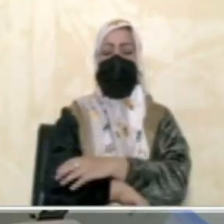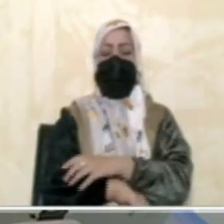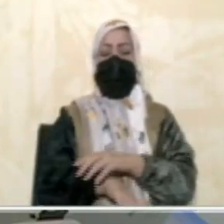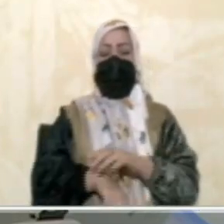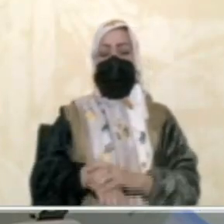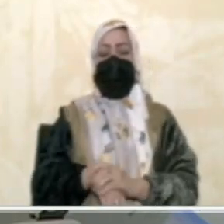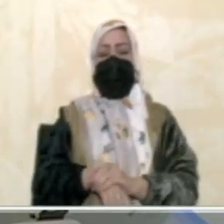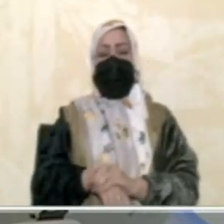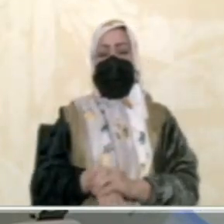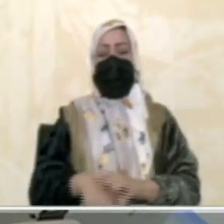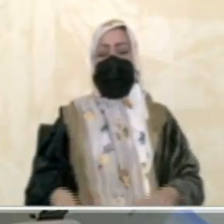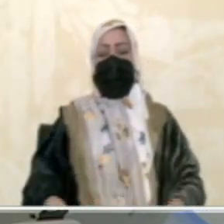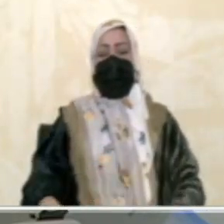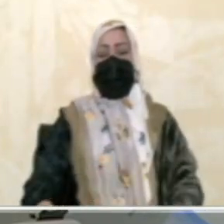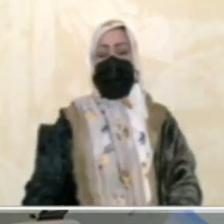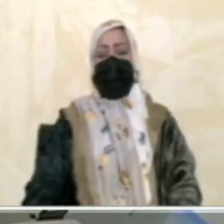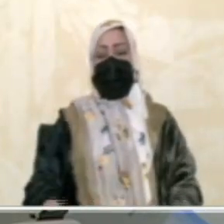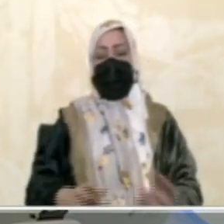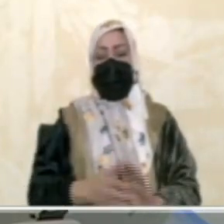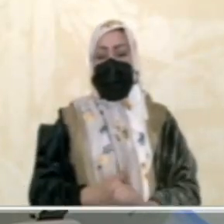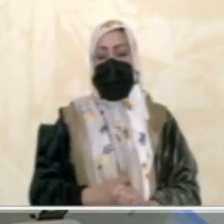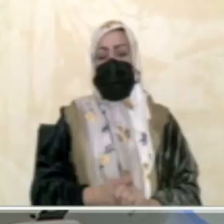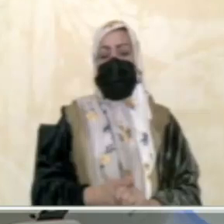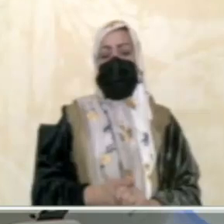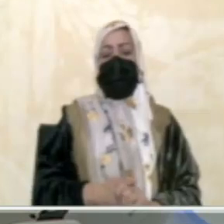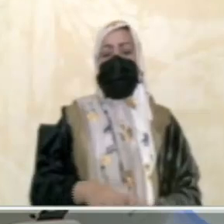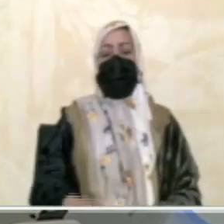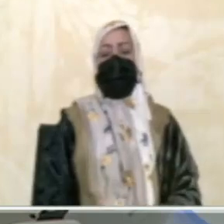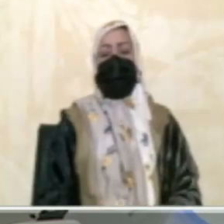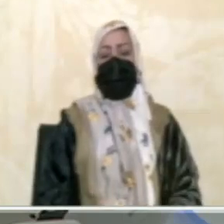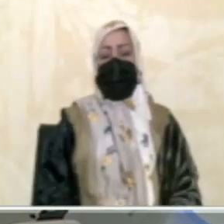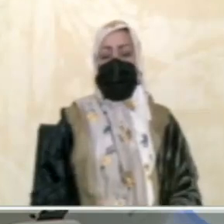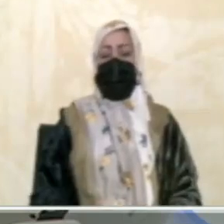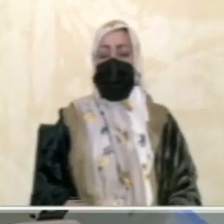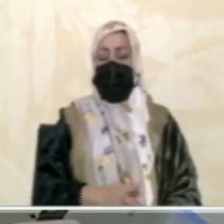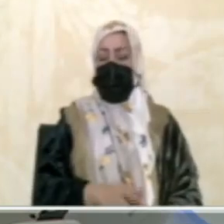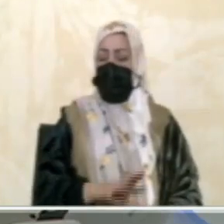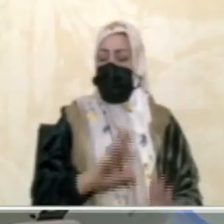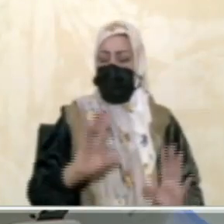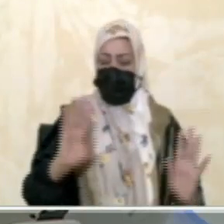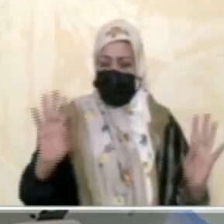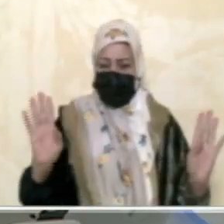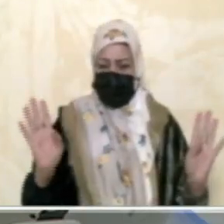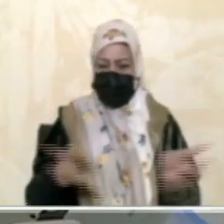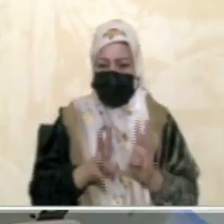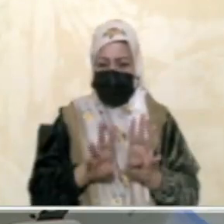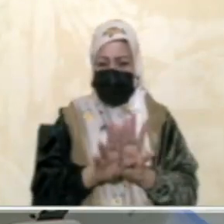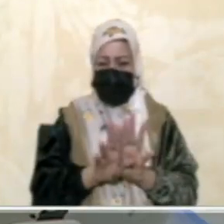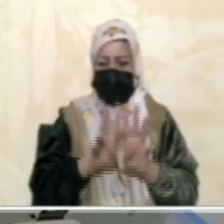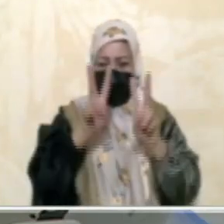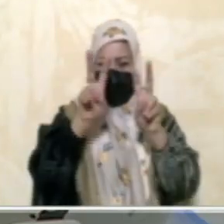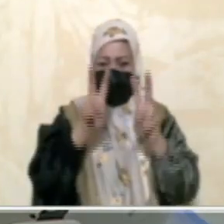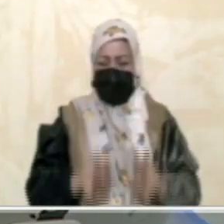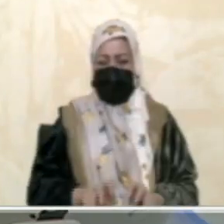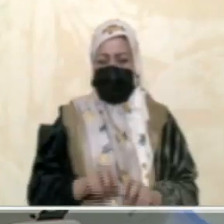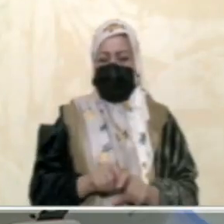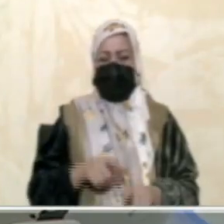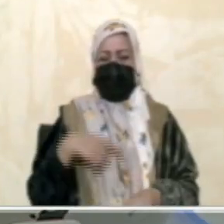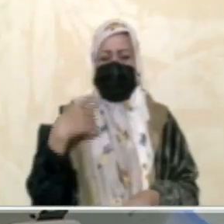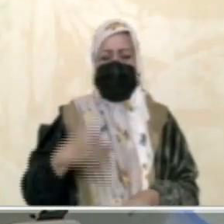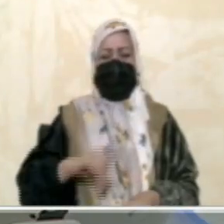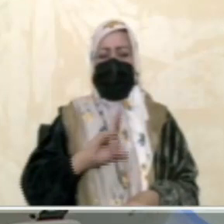والركبه بالركبه يعني قالت حتى هناك يعني ضيق وشيء من الحرج هذا الامر